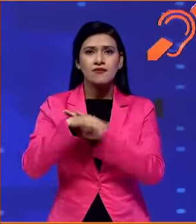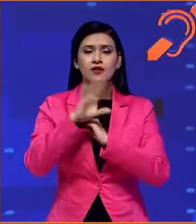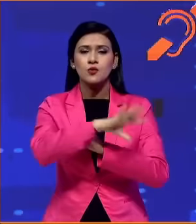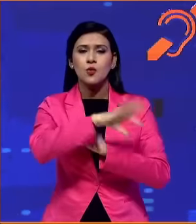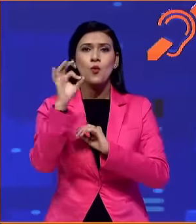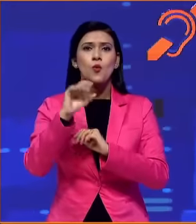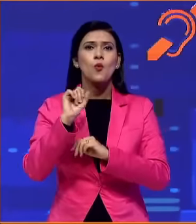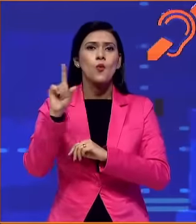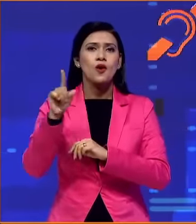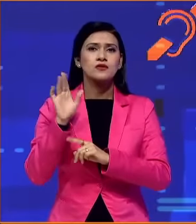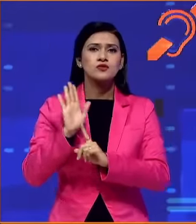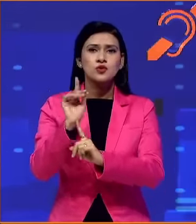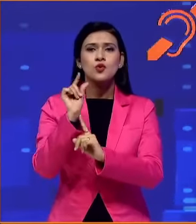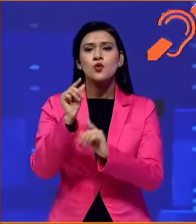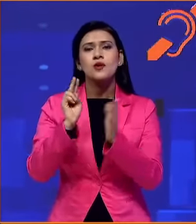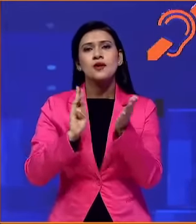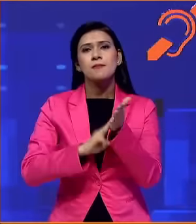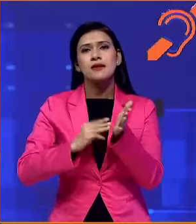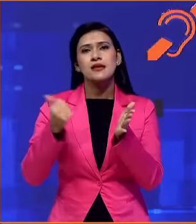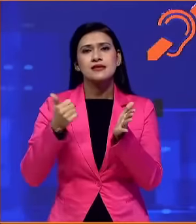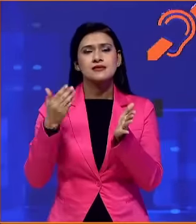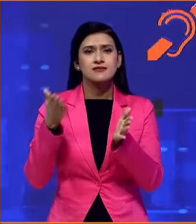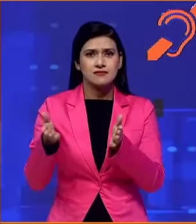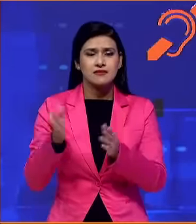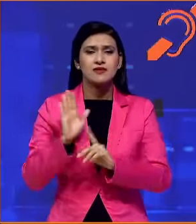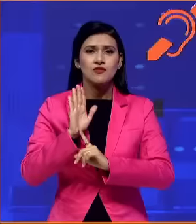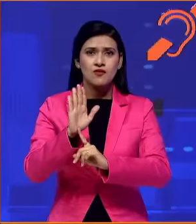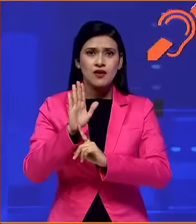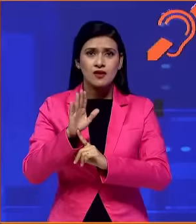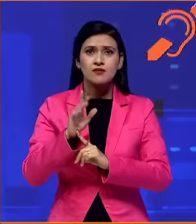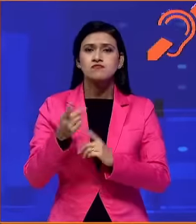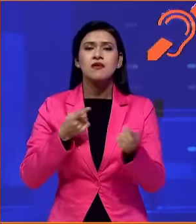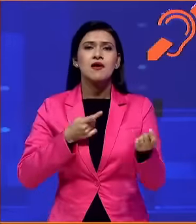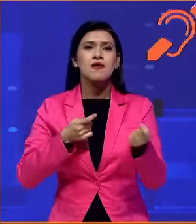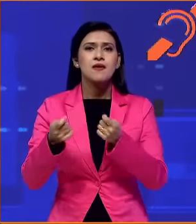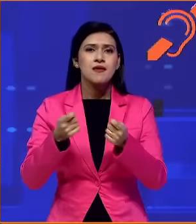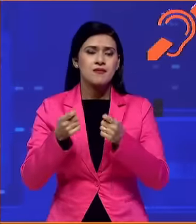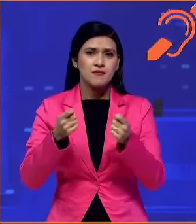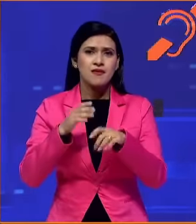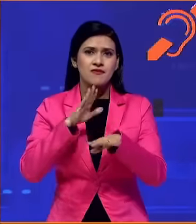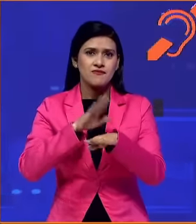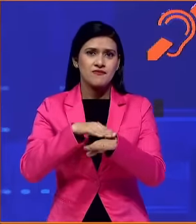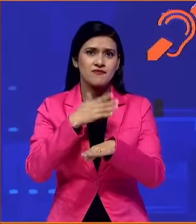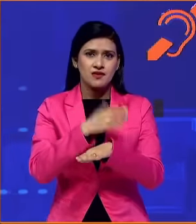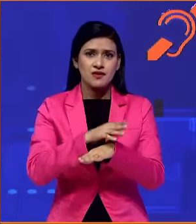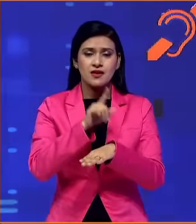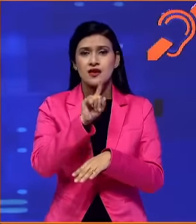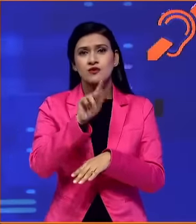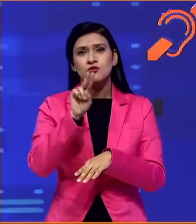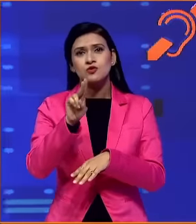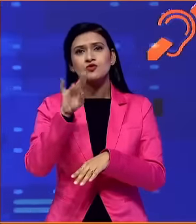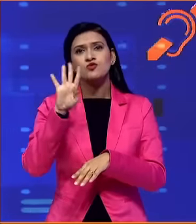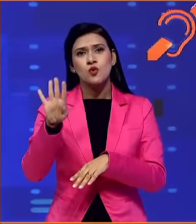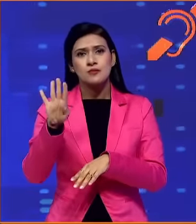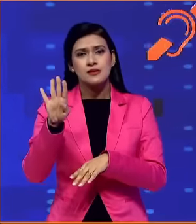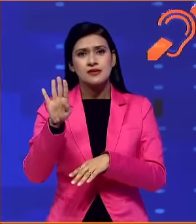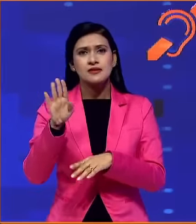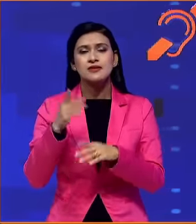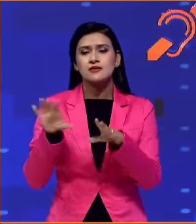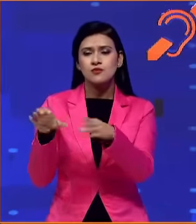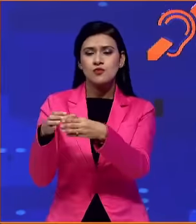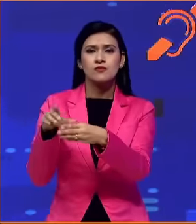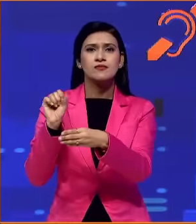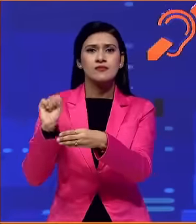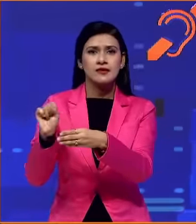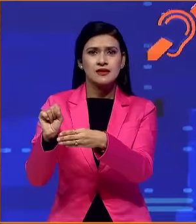प्रादेशिकसेनामेंनियमितअधिकारीकेरूपमेंकमीशनप्राप्तकरनेवालेपहलेकेंद्रीयमंत्रीहैं ;सचिनपायलटअब प्रादेशिकसेनाकी124सिखरेजिमेंट